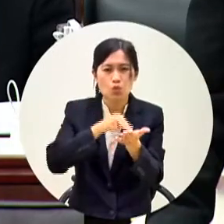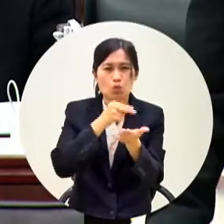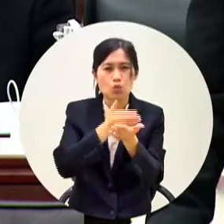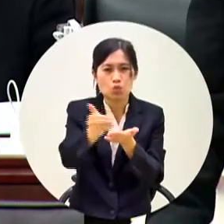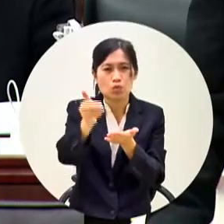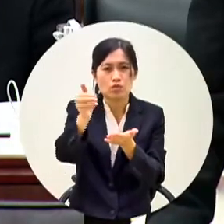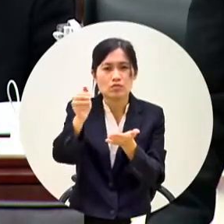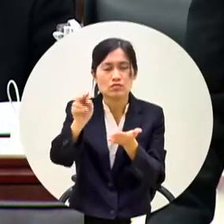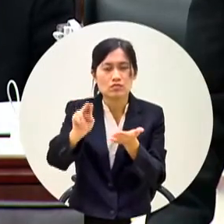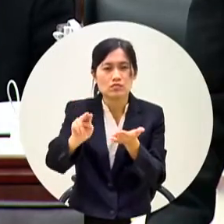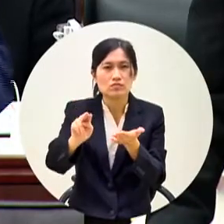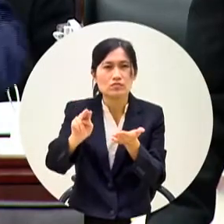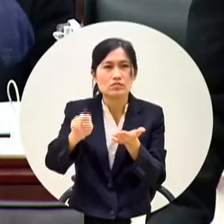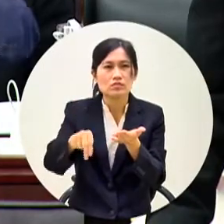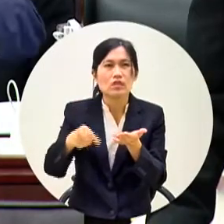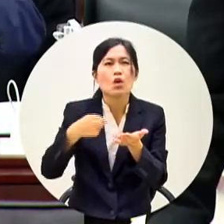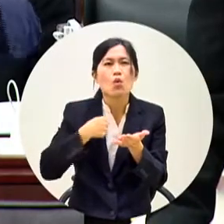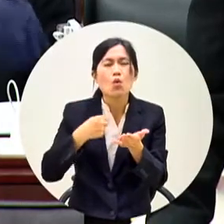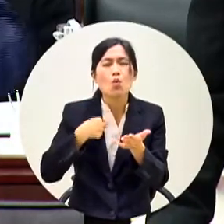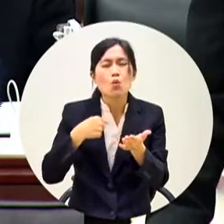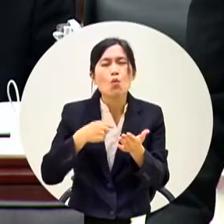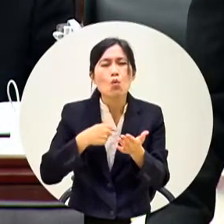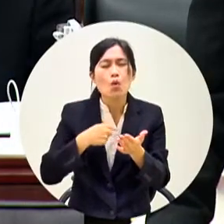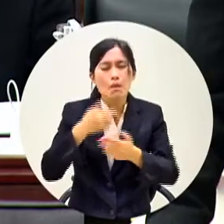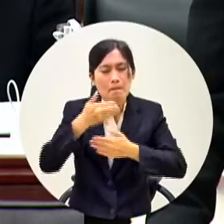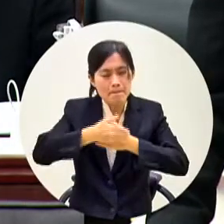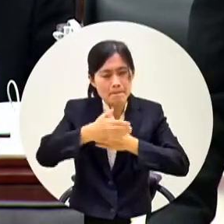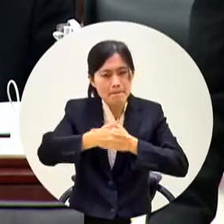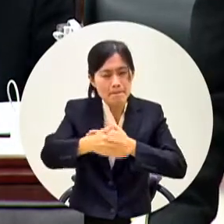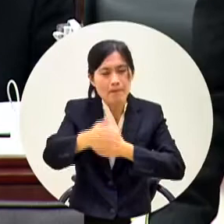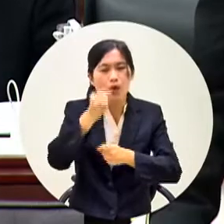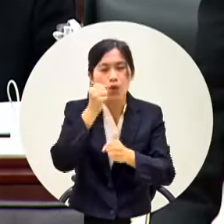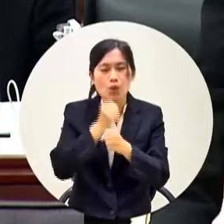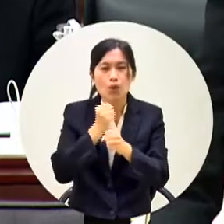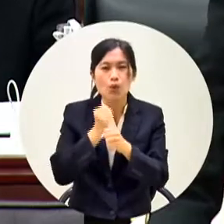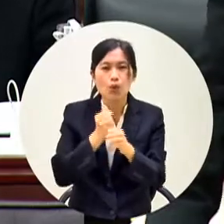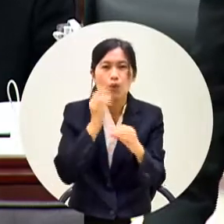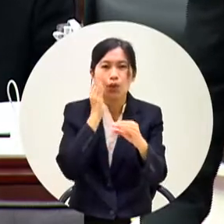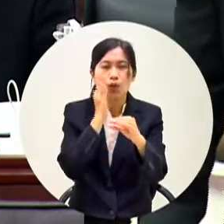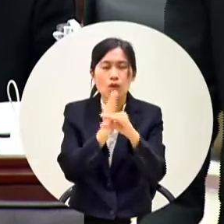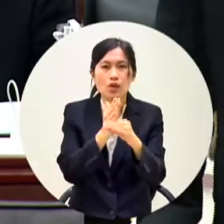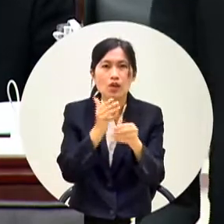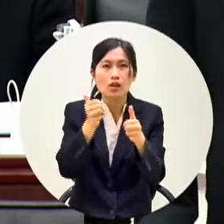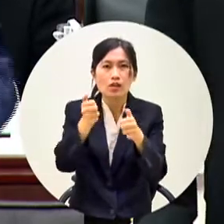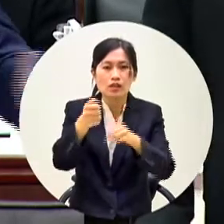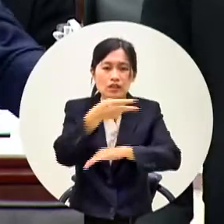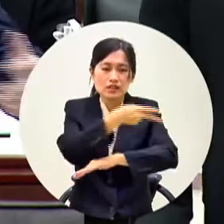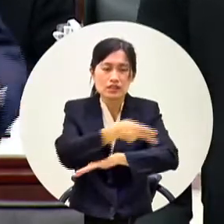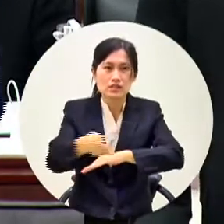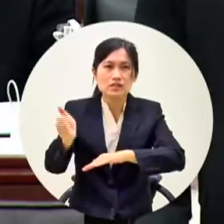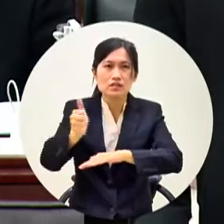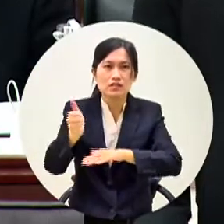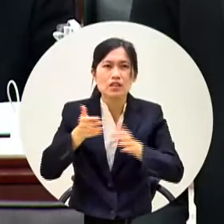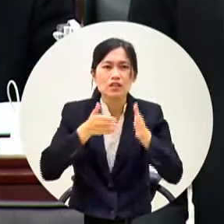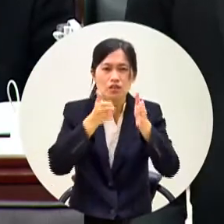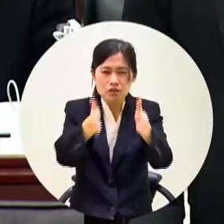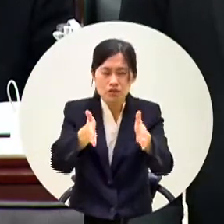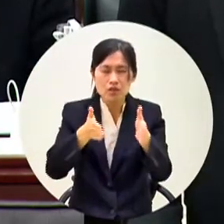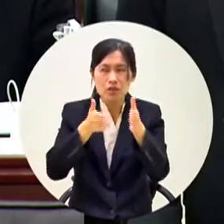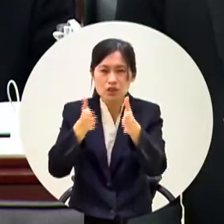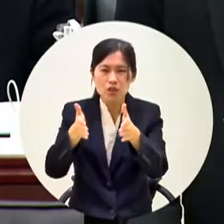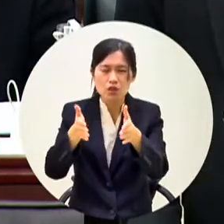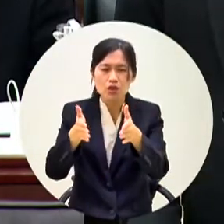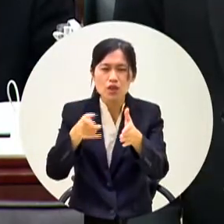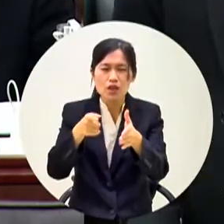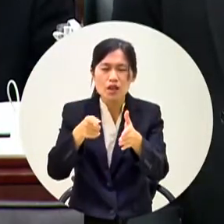这个可能是有哪阮照进度伊来行，啊嘛感谢咱工议员吼，啊对这地方遮尔啊用心